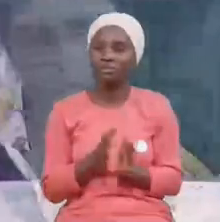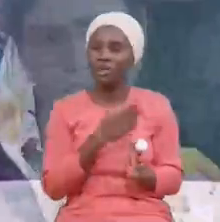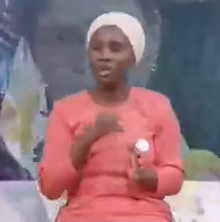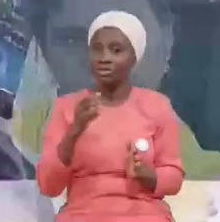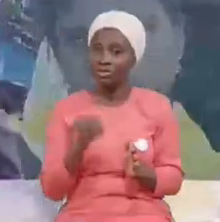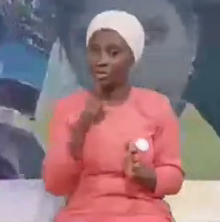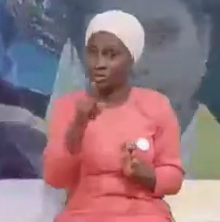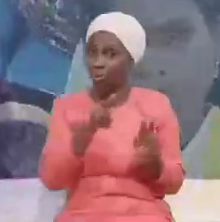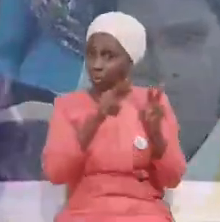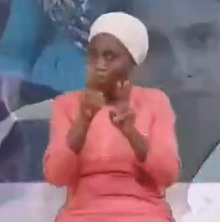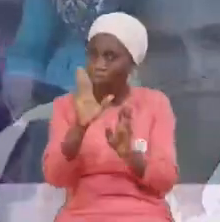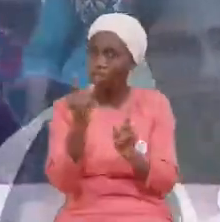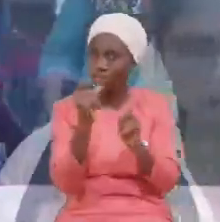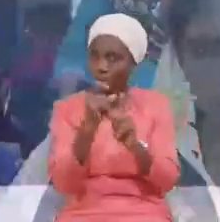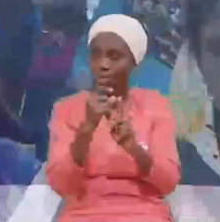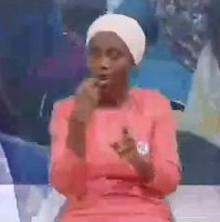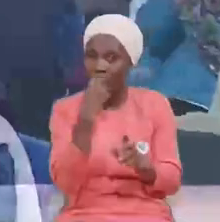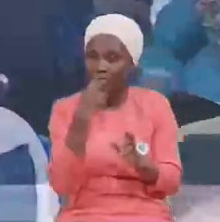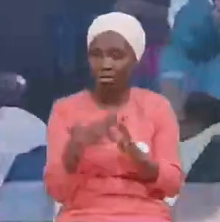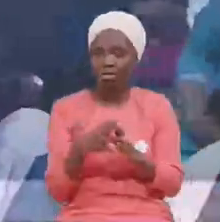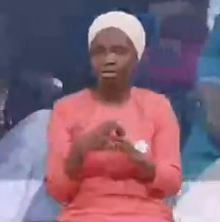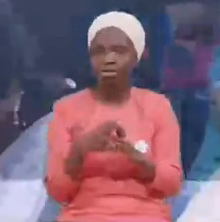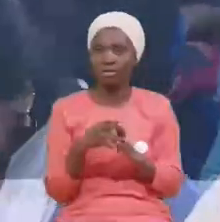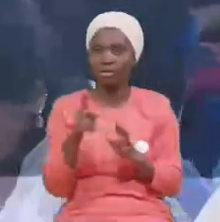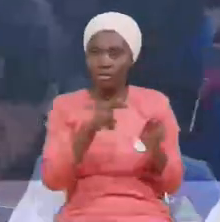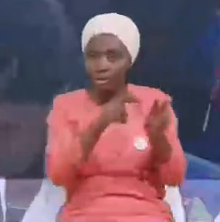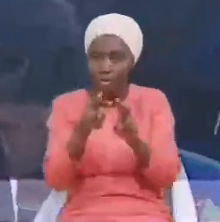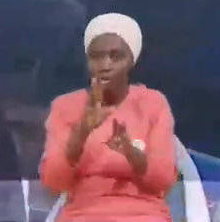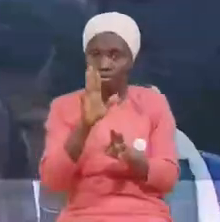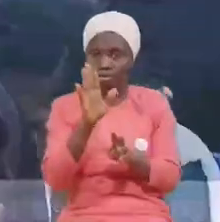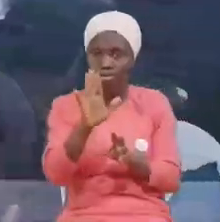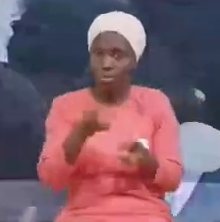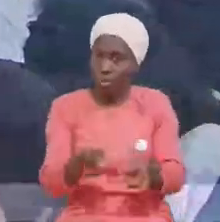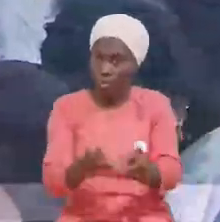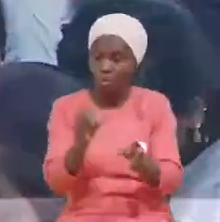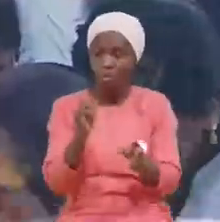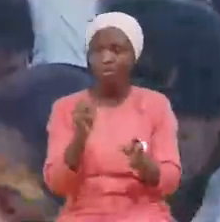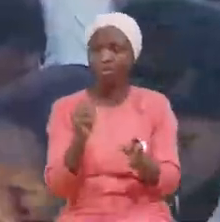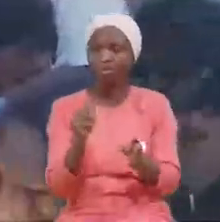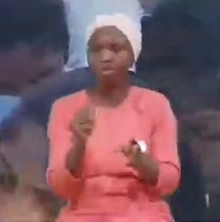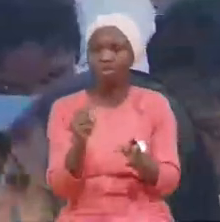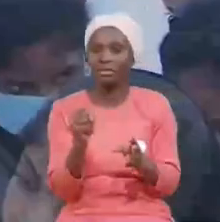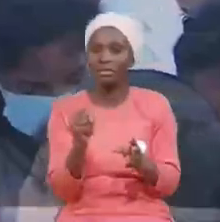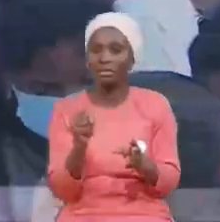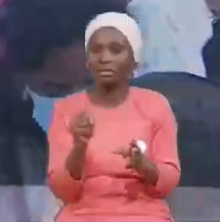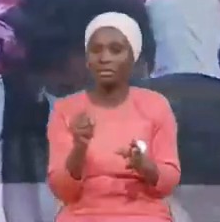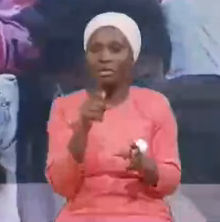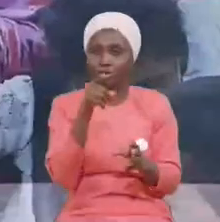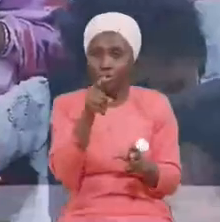Alors veillez sur vos paroles. Veillez sur vos voix. Veillez sur votre